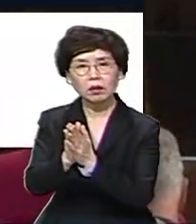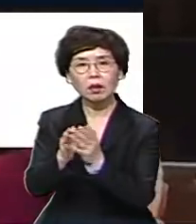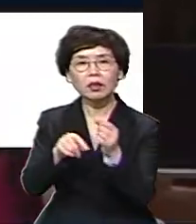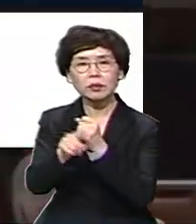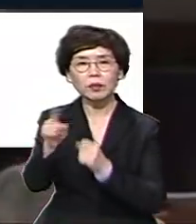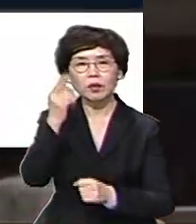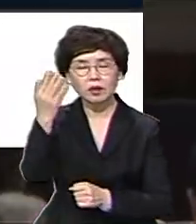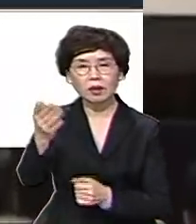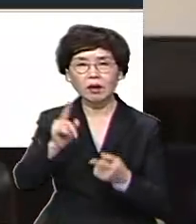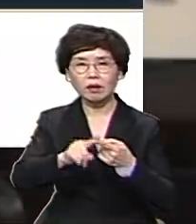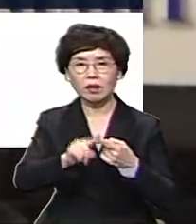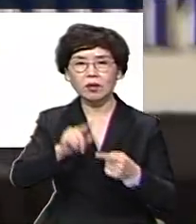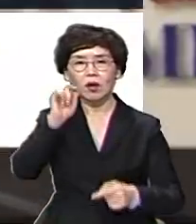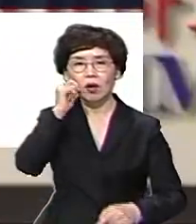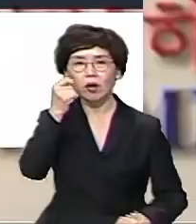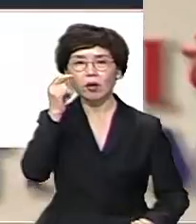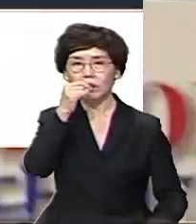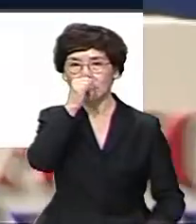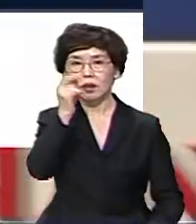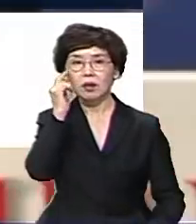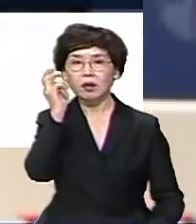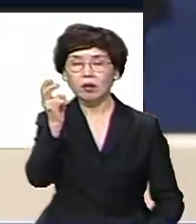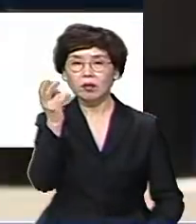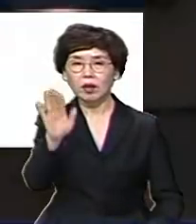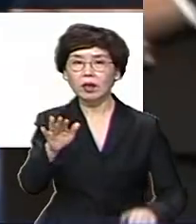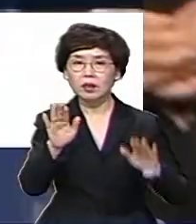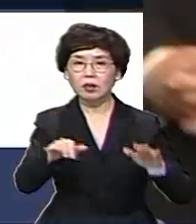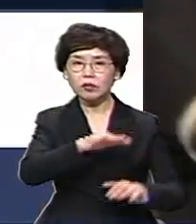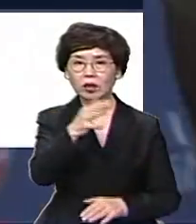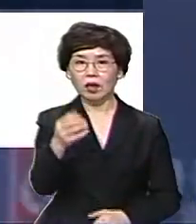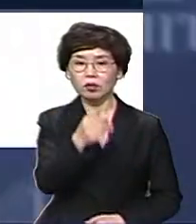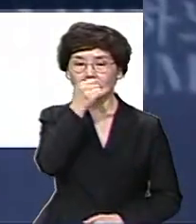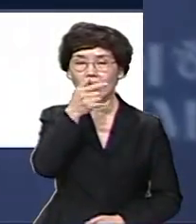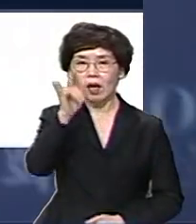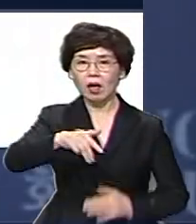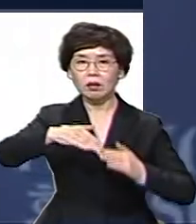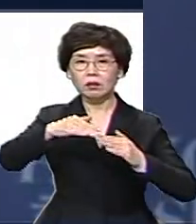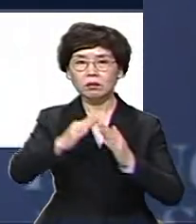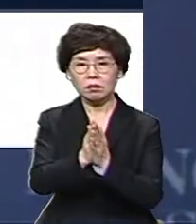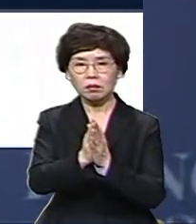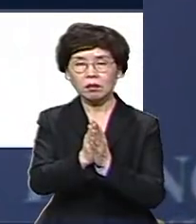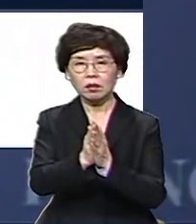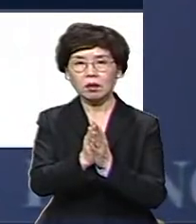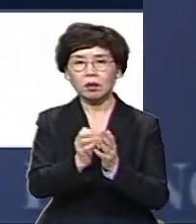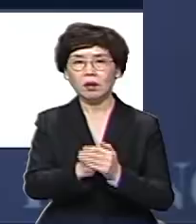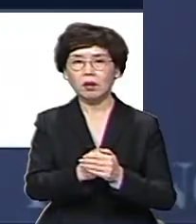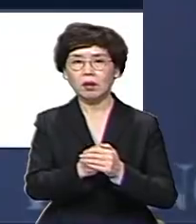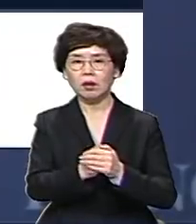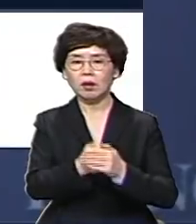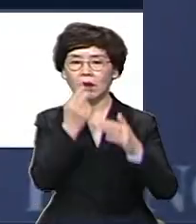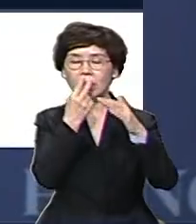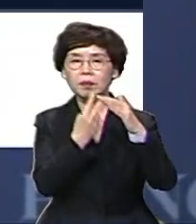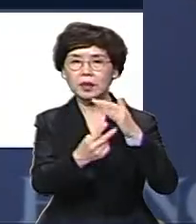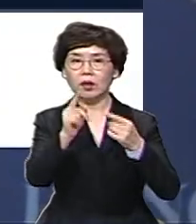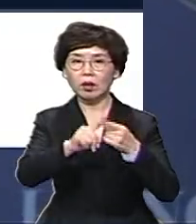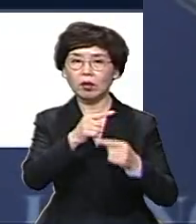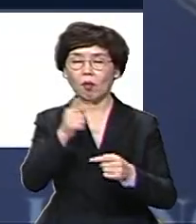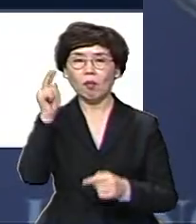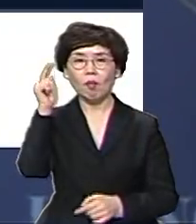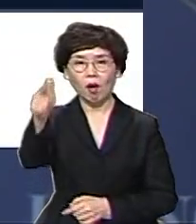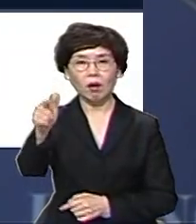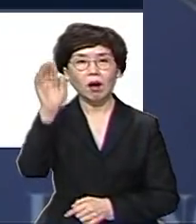같은 경우 또 비핵화의 정의 이런 문제들이 굉장히 어려웠을 텐데요. 이제는 우리가 가지고 있는 비핵화의 비전에 대해서 너무